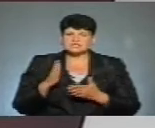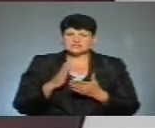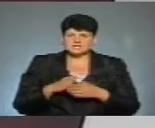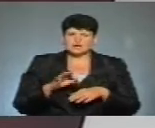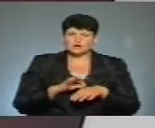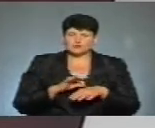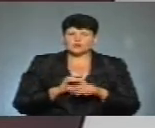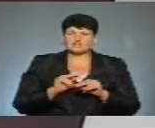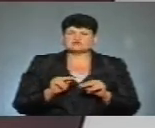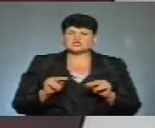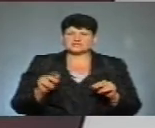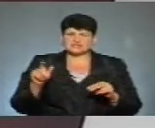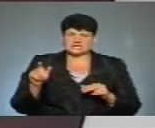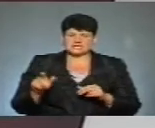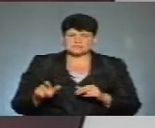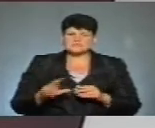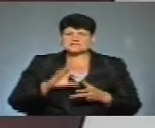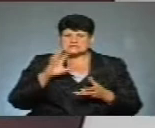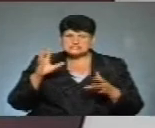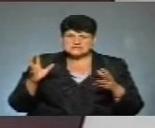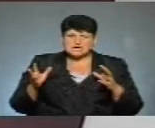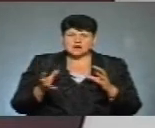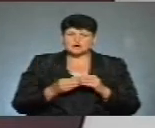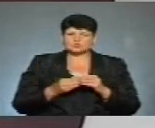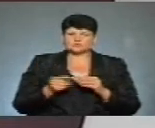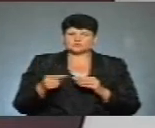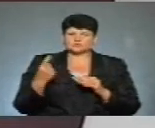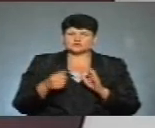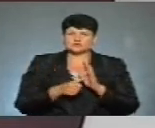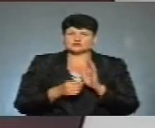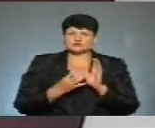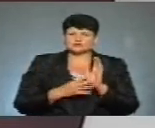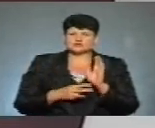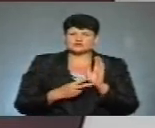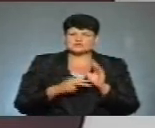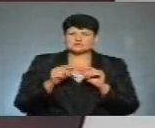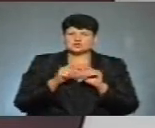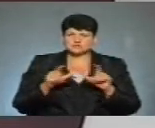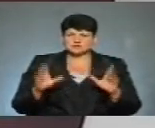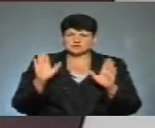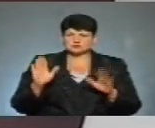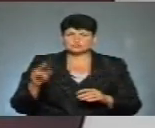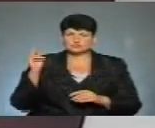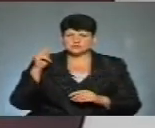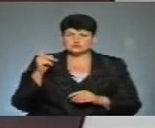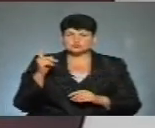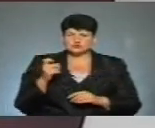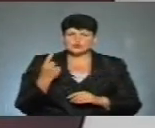каже Оля Хома. Загалом на Тернопільщині 697 шкіл, в яких цьогоріч навчатимуться